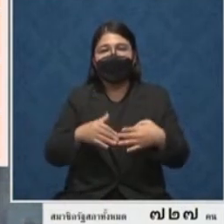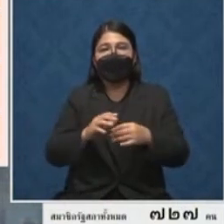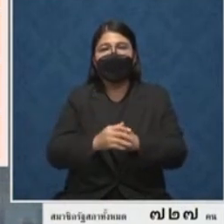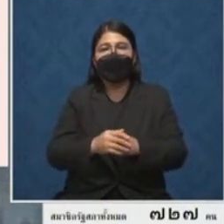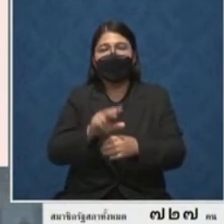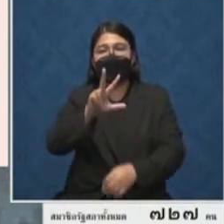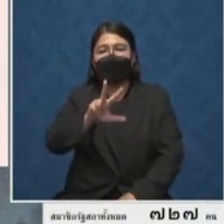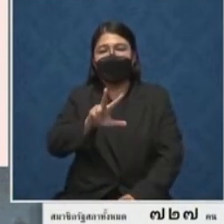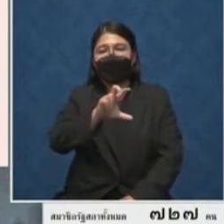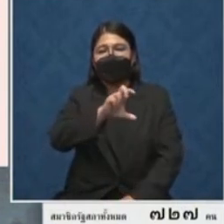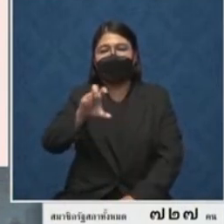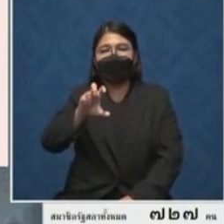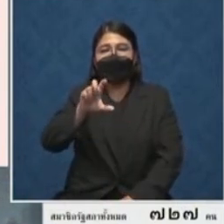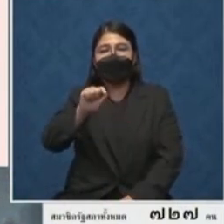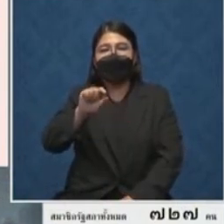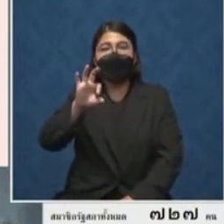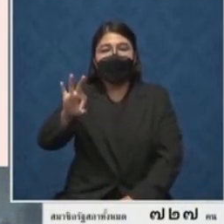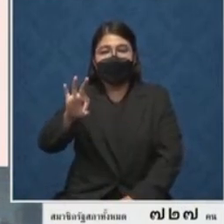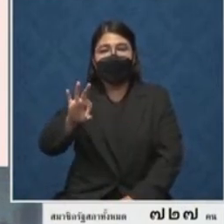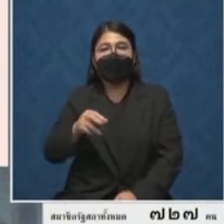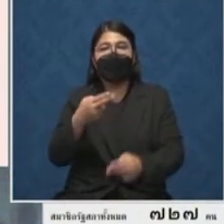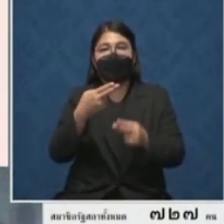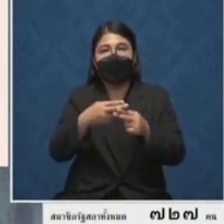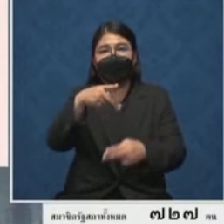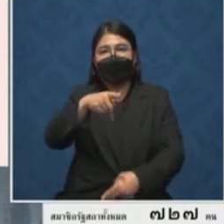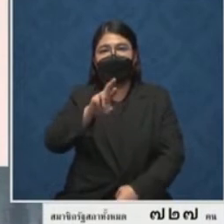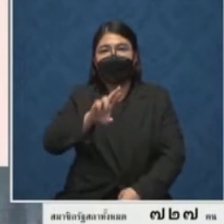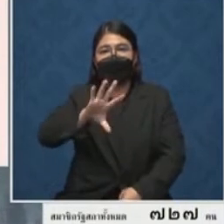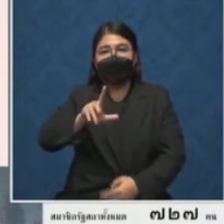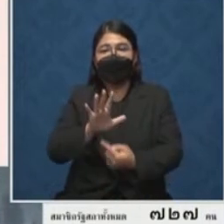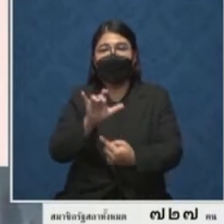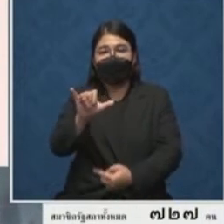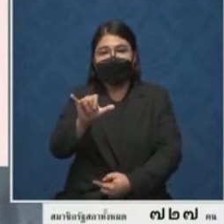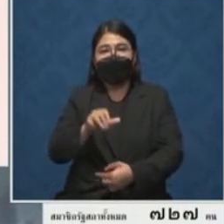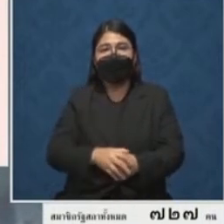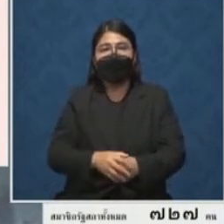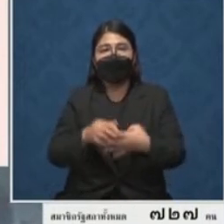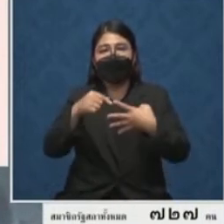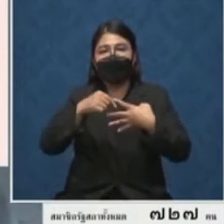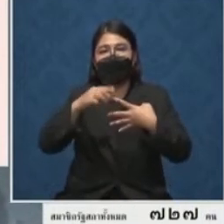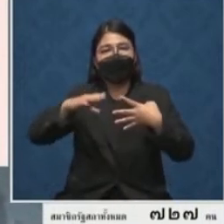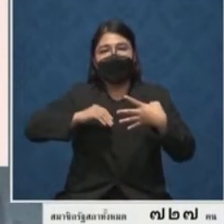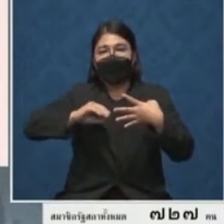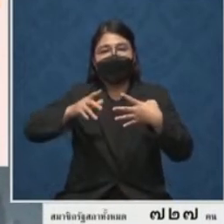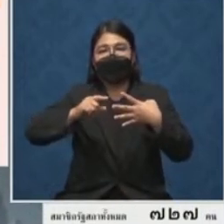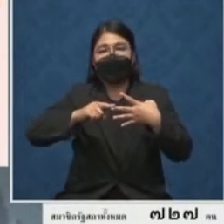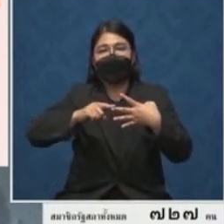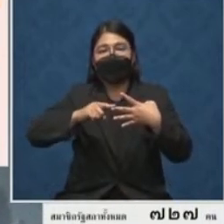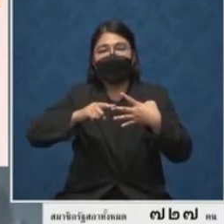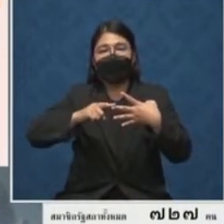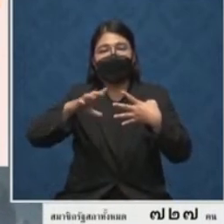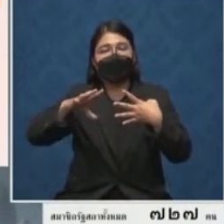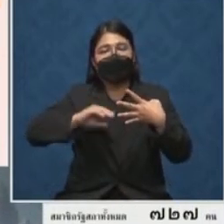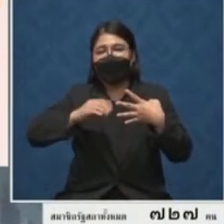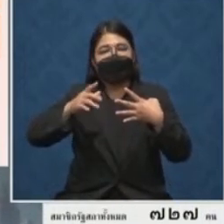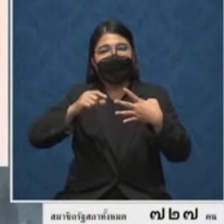329นายพรชัยตระกูลวรานนท ์1ไม่รับหลักการ2ไม่รับหลักการ3